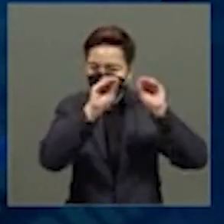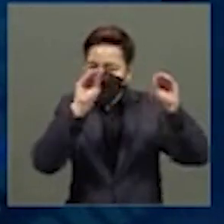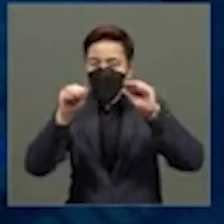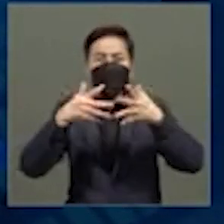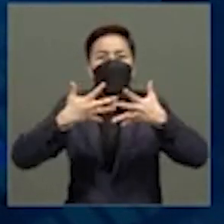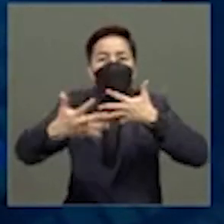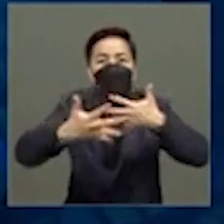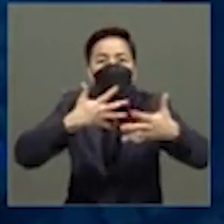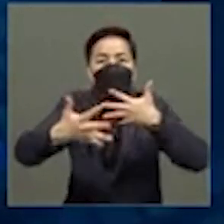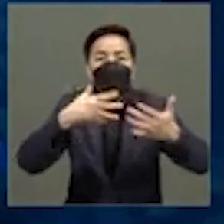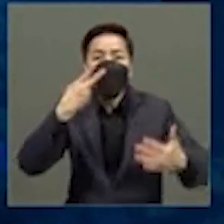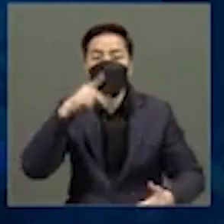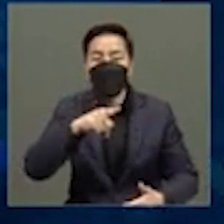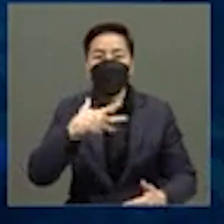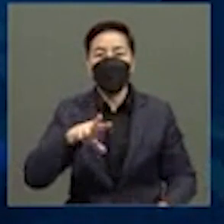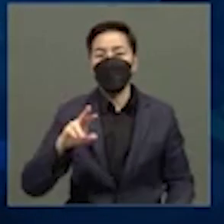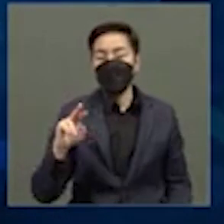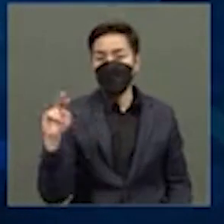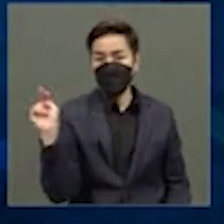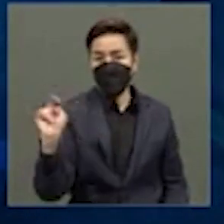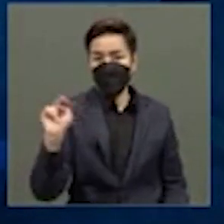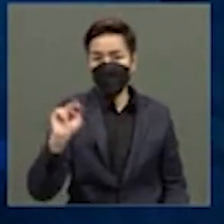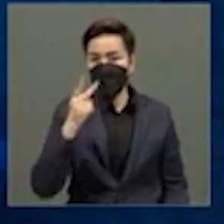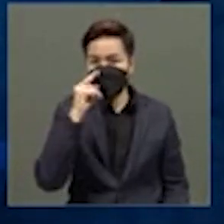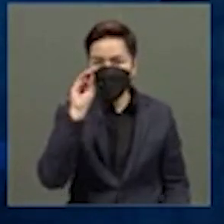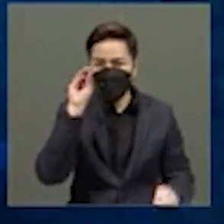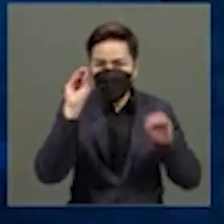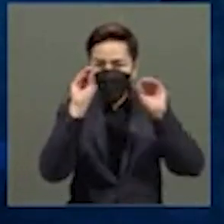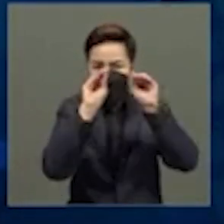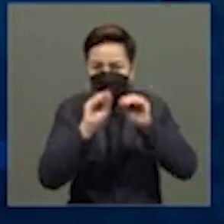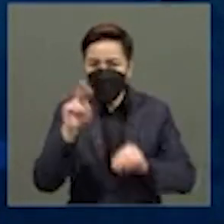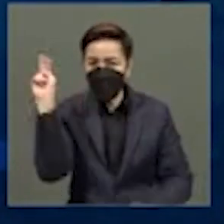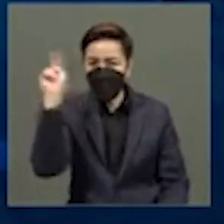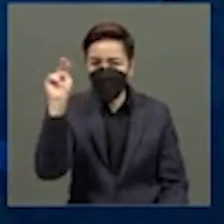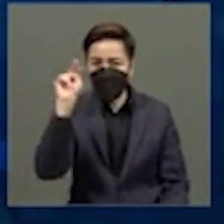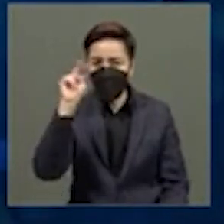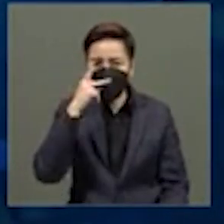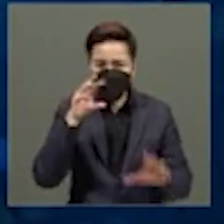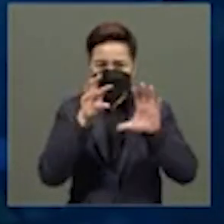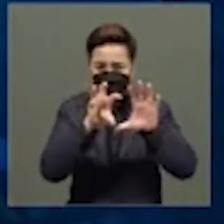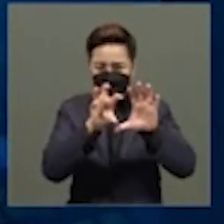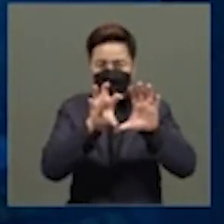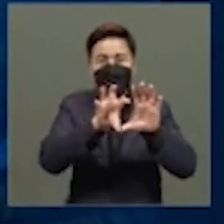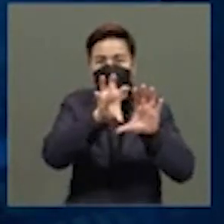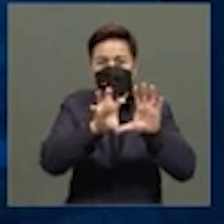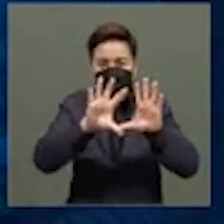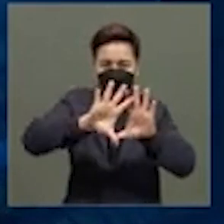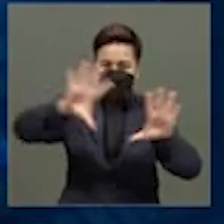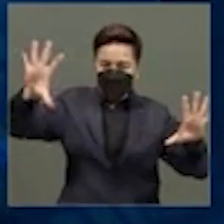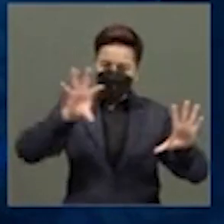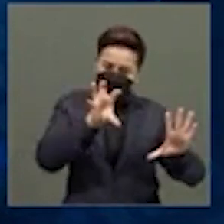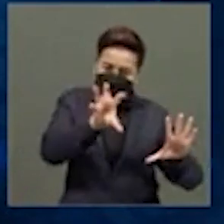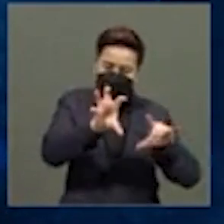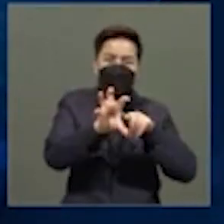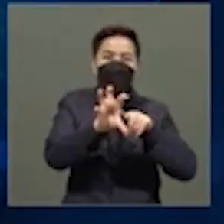ๆนะคะจุดสีน้ำเงินที่เห็นค่อนข้างเยอะกระจุกอยู่ในส่วนกลางเป็นส่วนใหญ่เนี่ยนะคะอันนี้เป็น